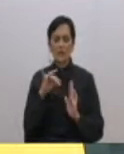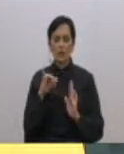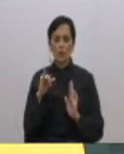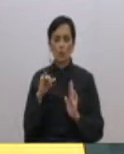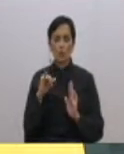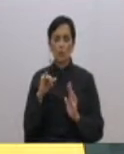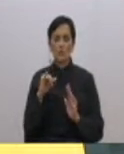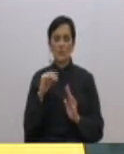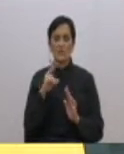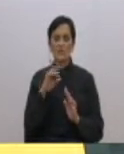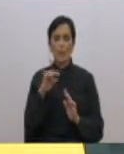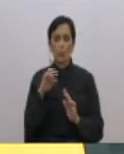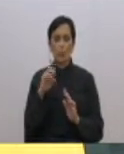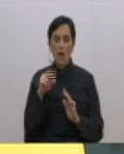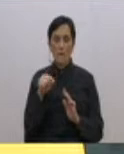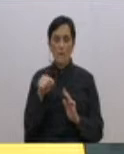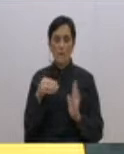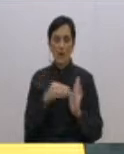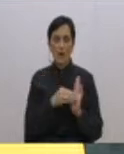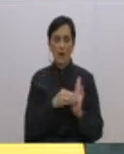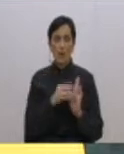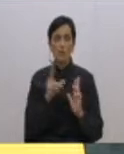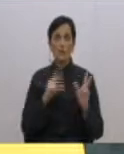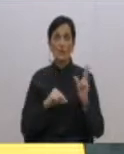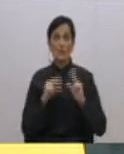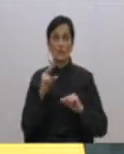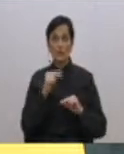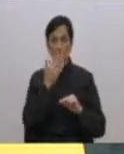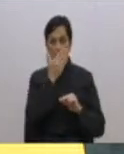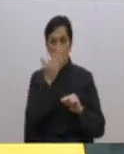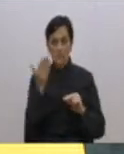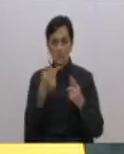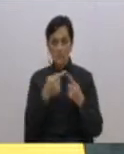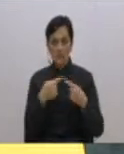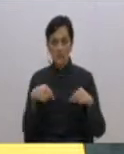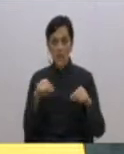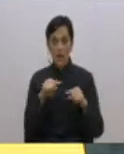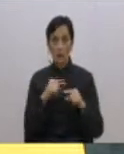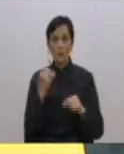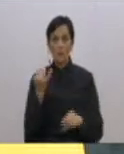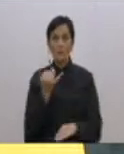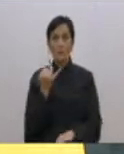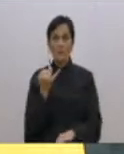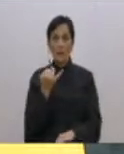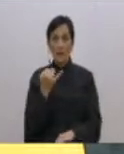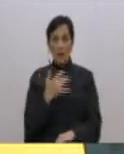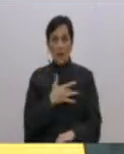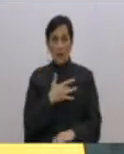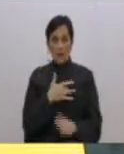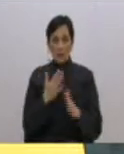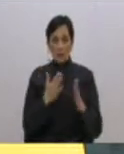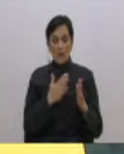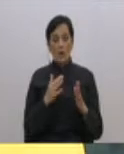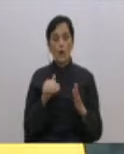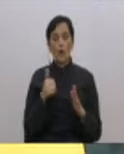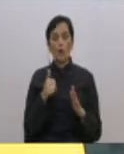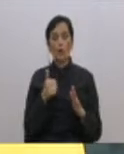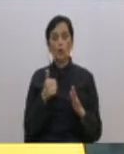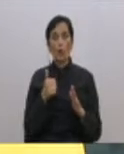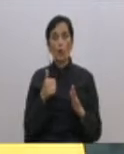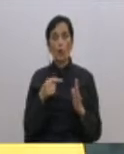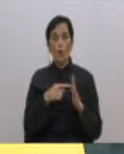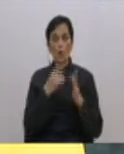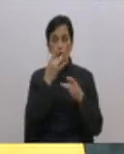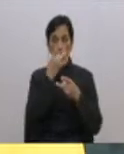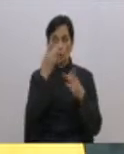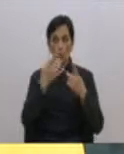2014/26/EU-ს დებულებები. Ვთვლი, რომ საზოგადოებას აინტერესებს სავარაუდოდ თუ როგორ მოხდა